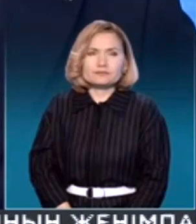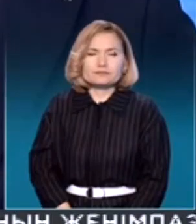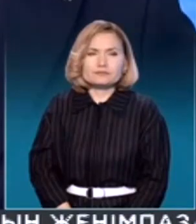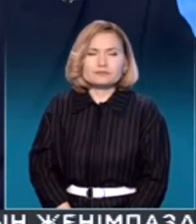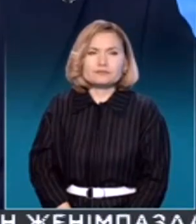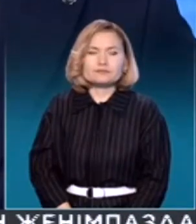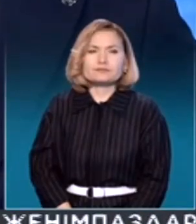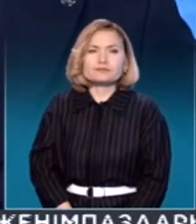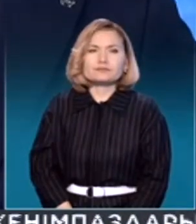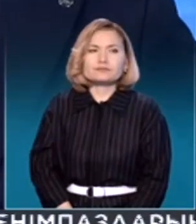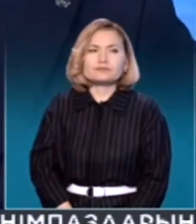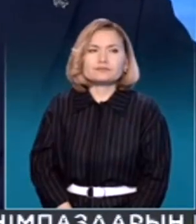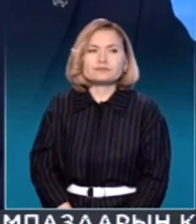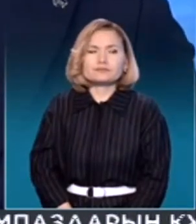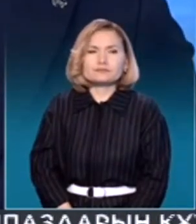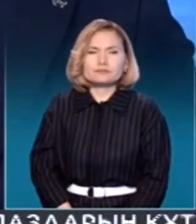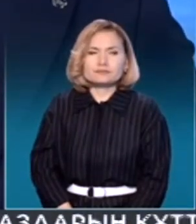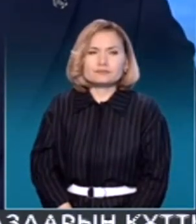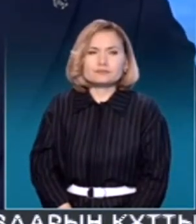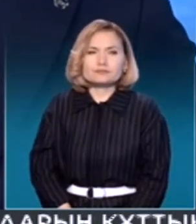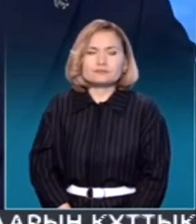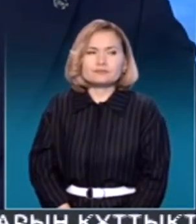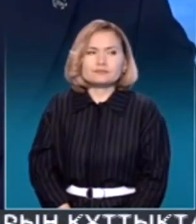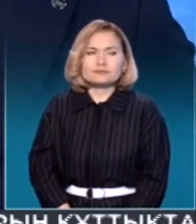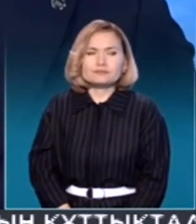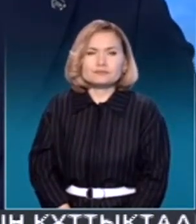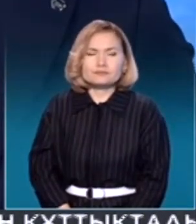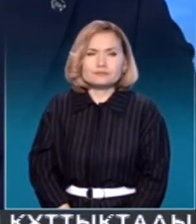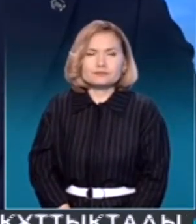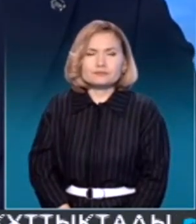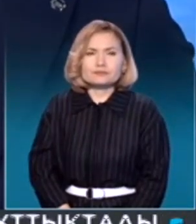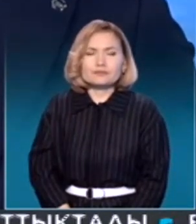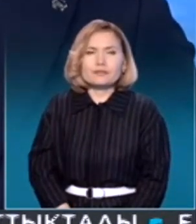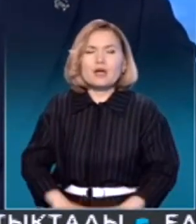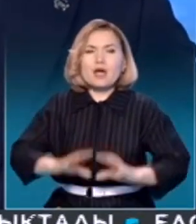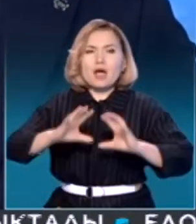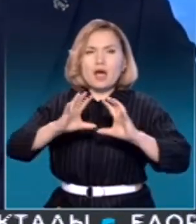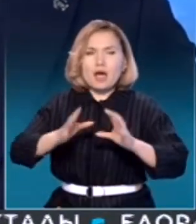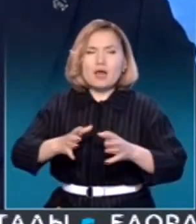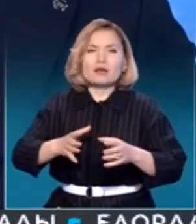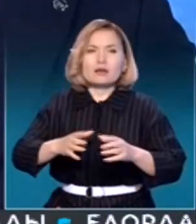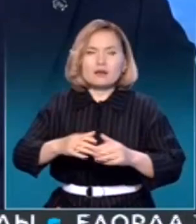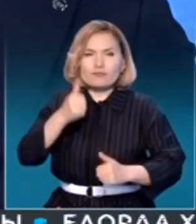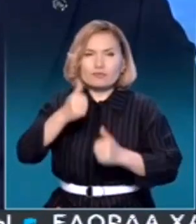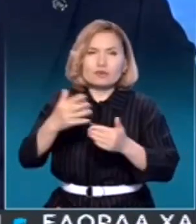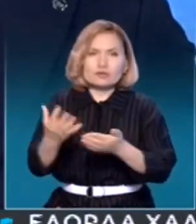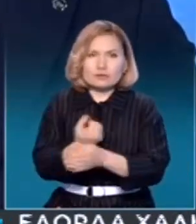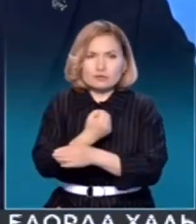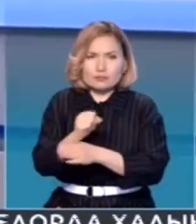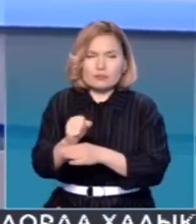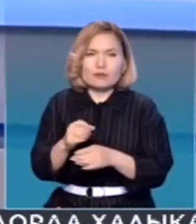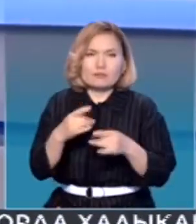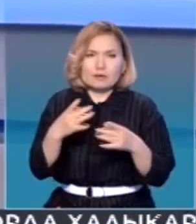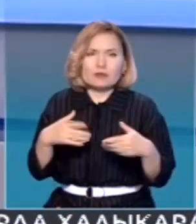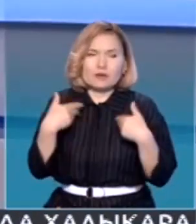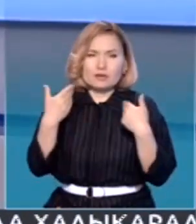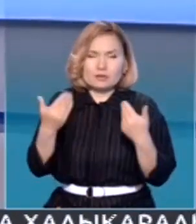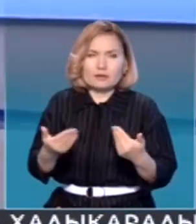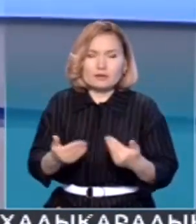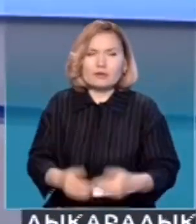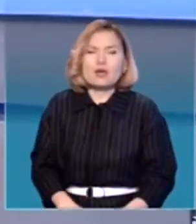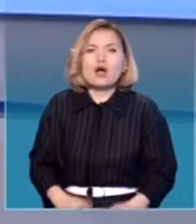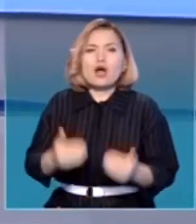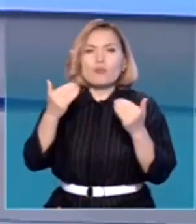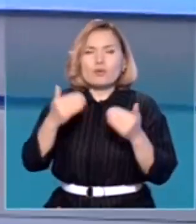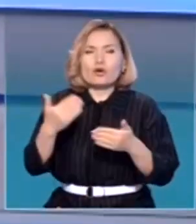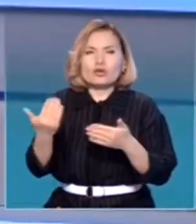Менде бүгінге осы, Армангүл сөз өзіңде. Рахмет Асылбек, әлем чемпиондарын біз де құттықтаймыз. Я, құрметті көрермен,